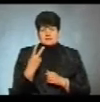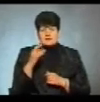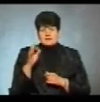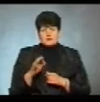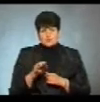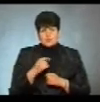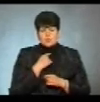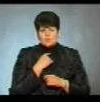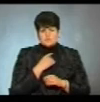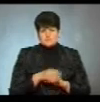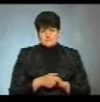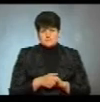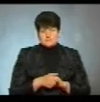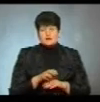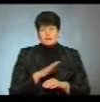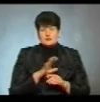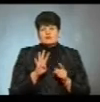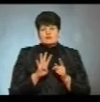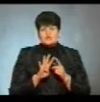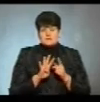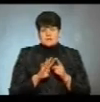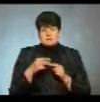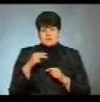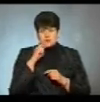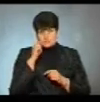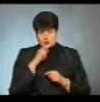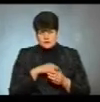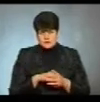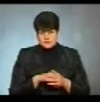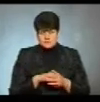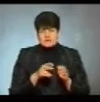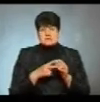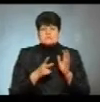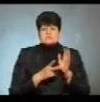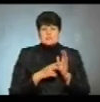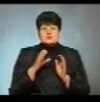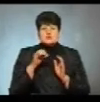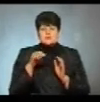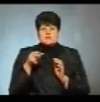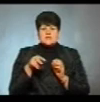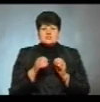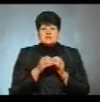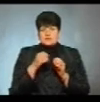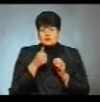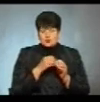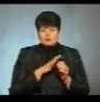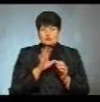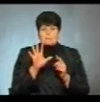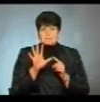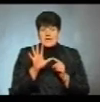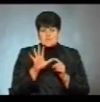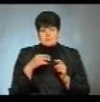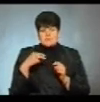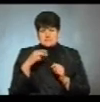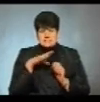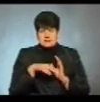52% голосів виборців і став четвертим президентом України. 17 січня 2010-го відбулися 5 президентські